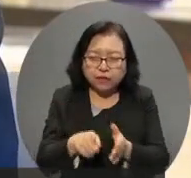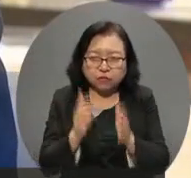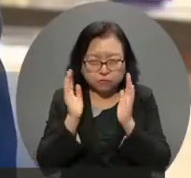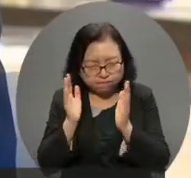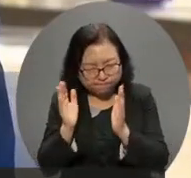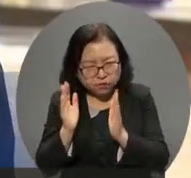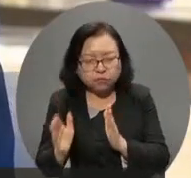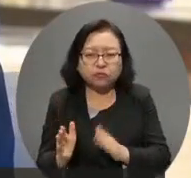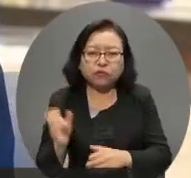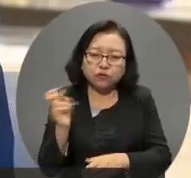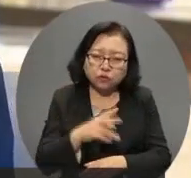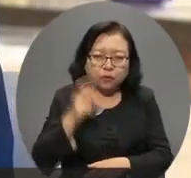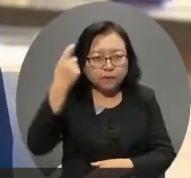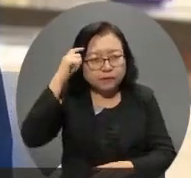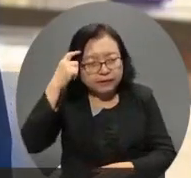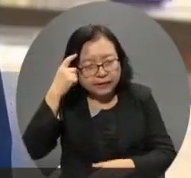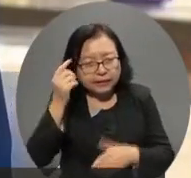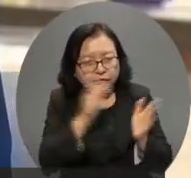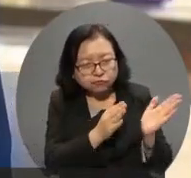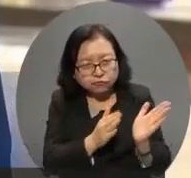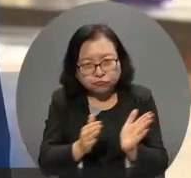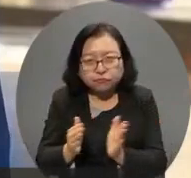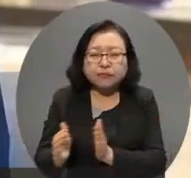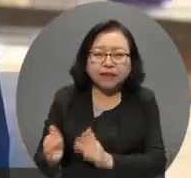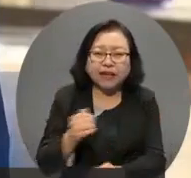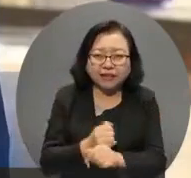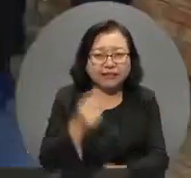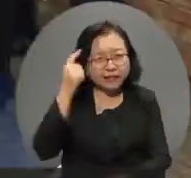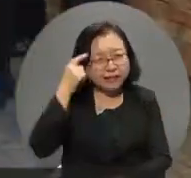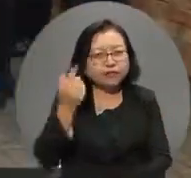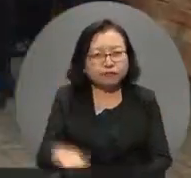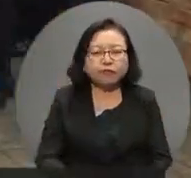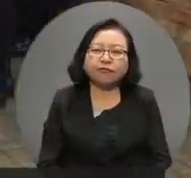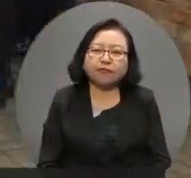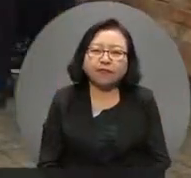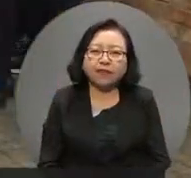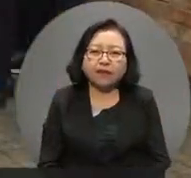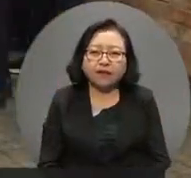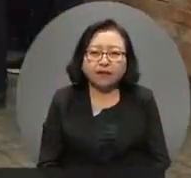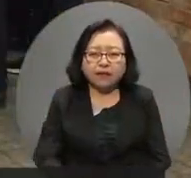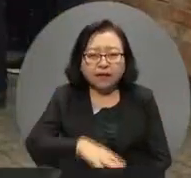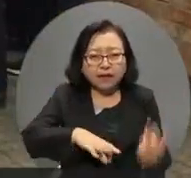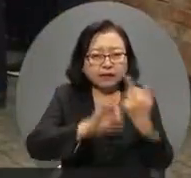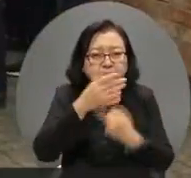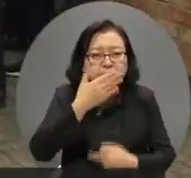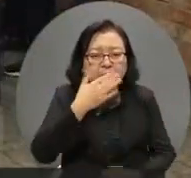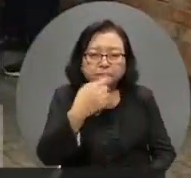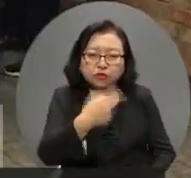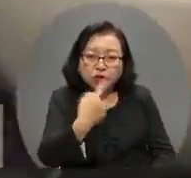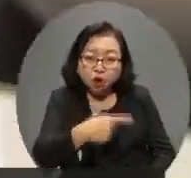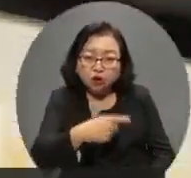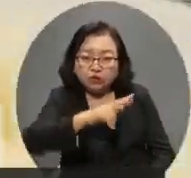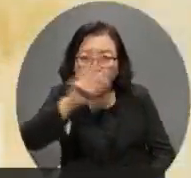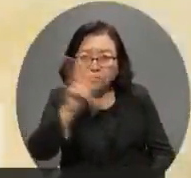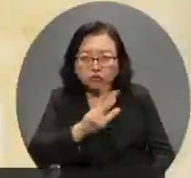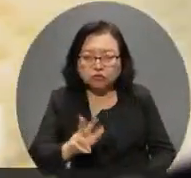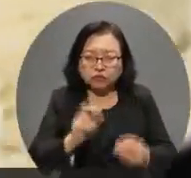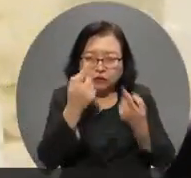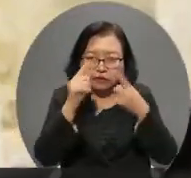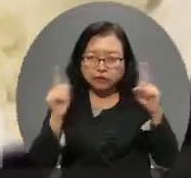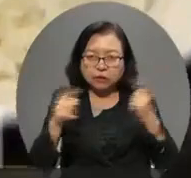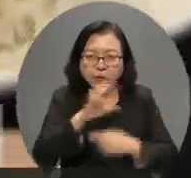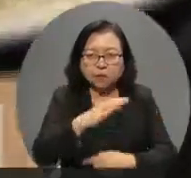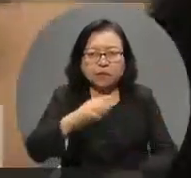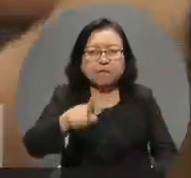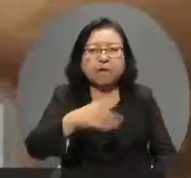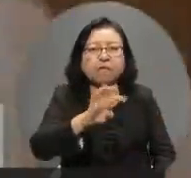좀 고민하면서 그런 시간을 가지라는 의미로. 1,000원의 아침밥을 운영하고 있는 전국의 대학은 모두